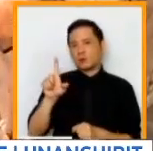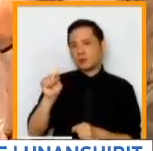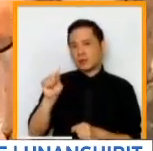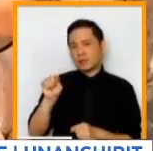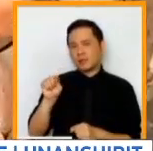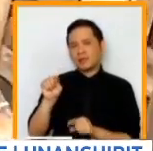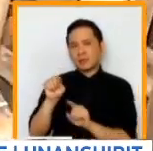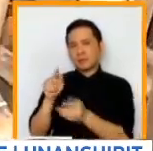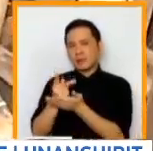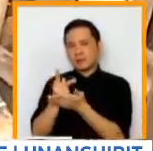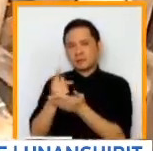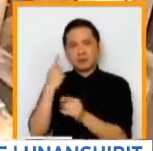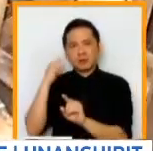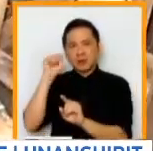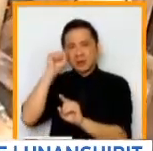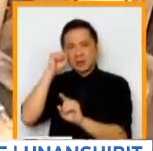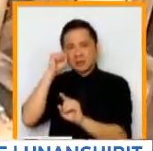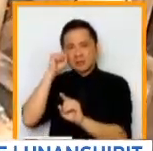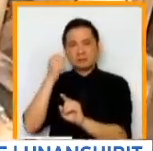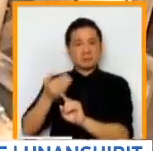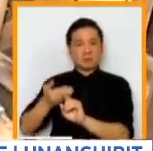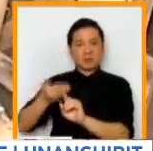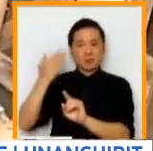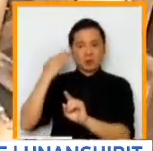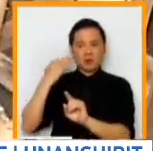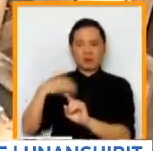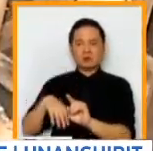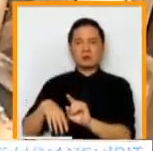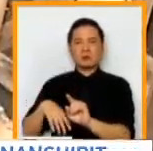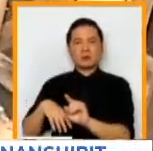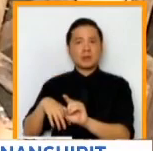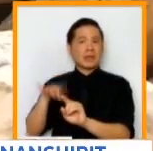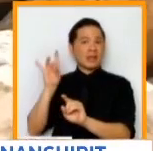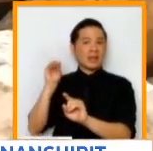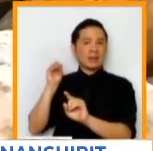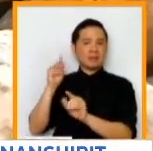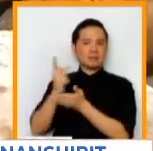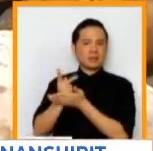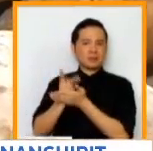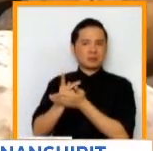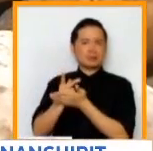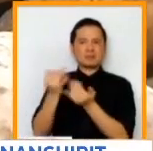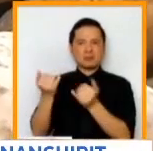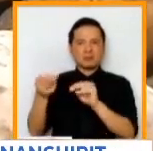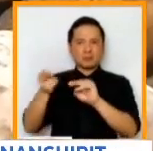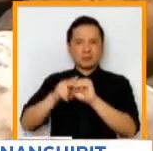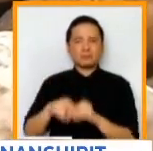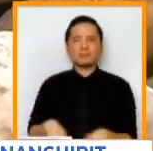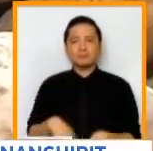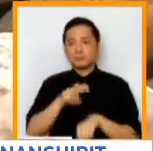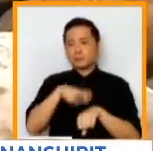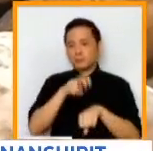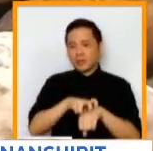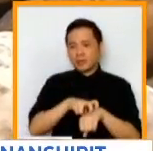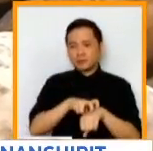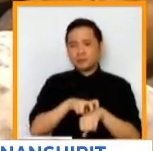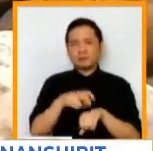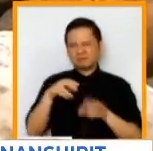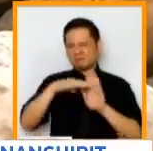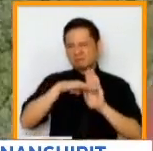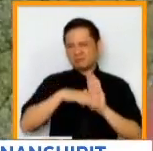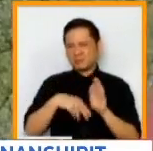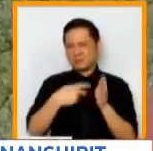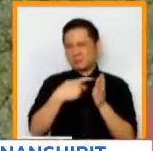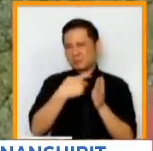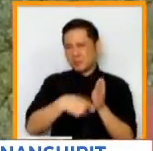naman ang puti. Noong nakaraang linggo, 80 at 70 pesos lang ito. Ang patatas, 70 pesos na mula sa 50 pesos kada